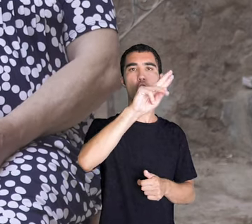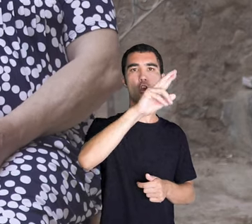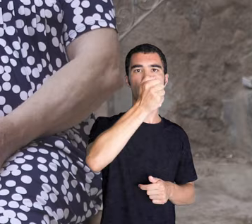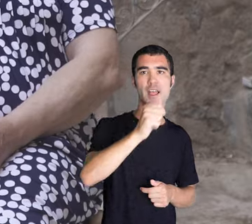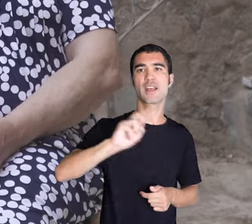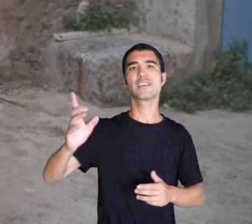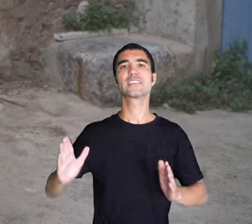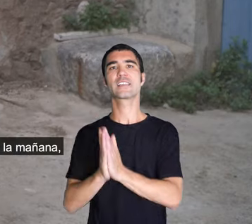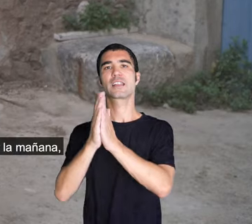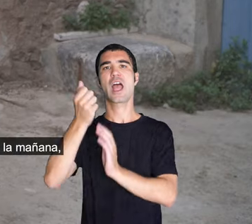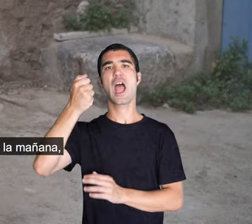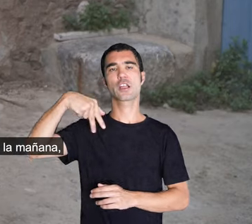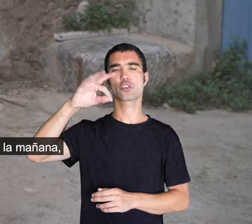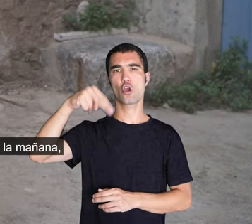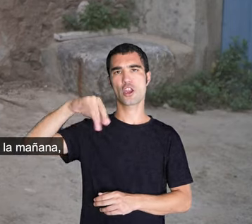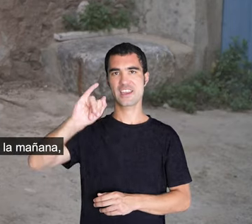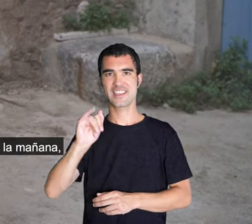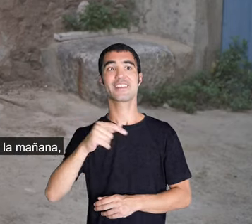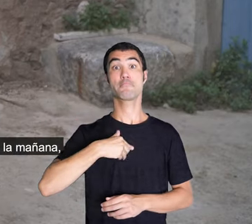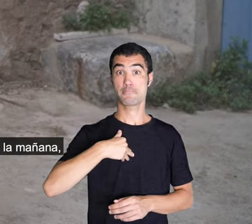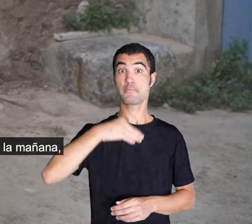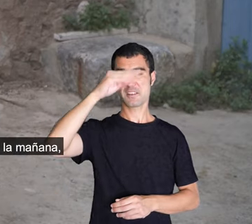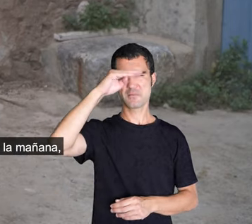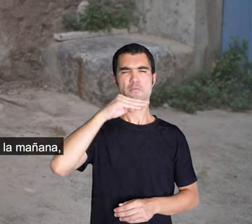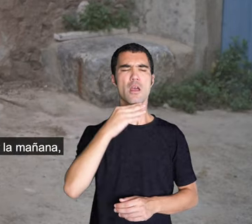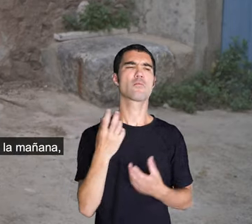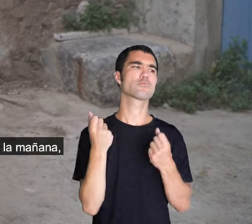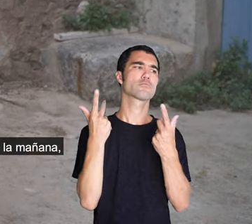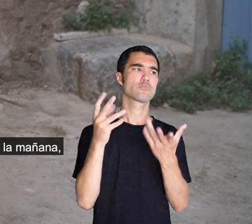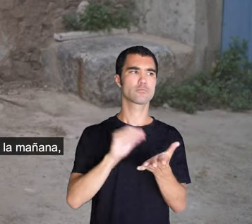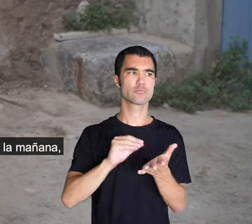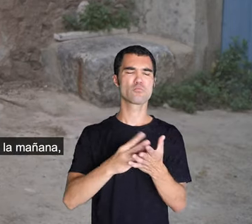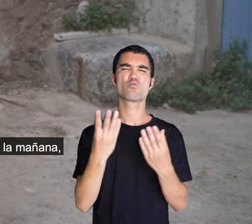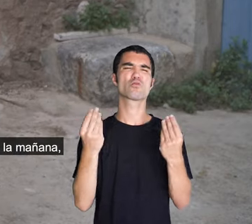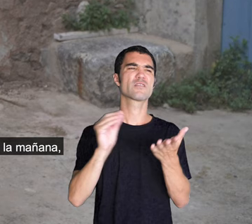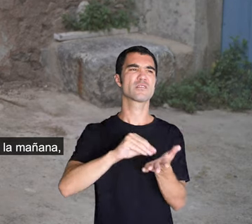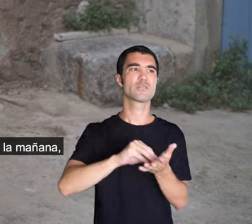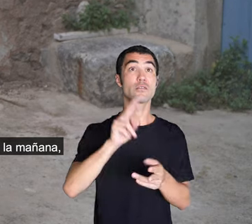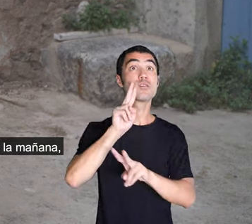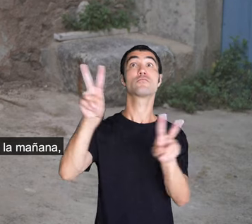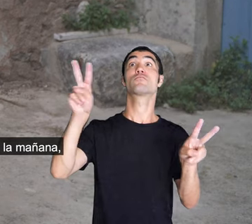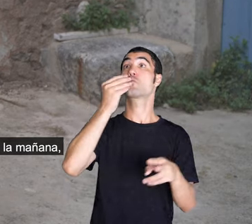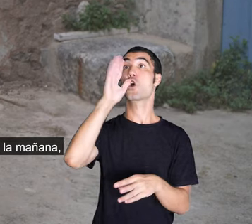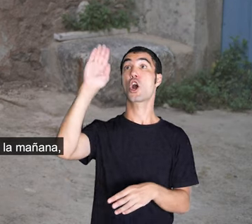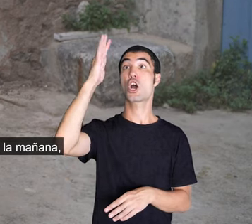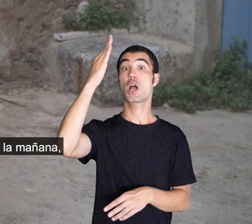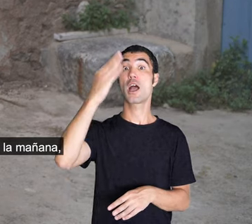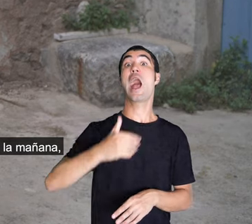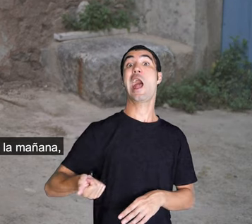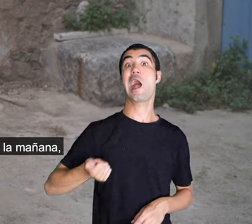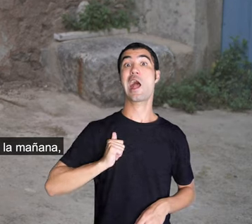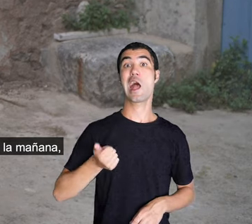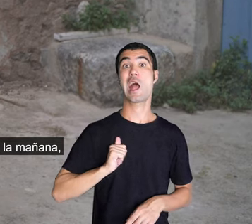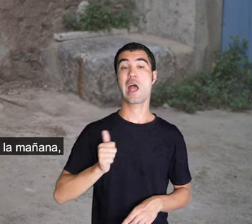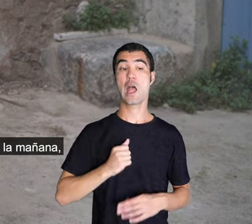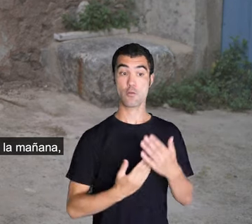Sant Antoni. Mon pare, moltes vegades, a molts dies, quan veia que era bon temps, per poder aprofitar